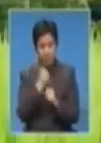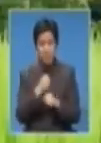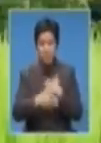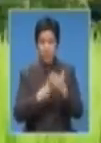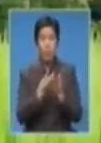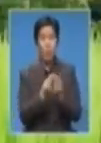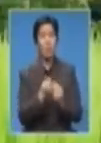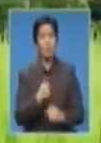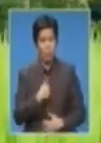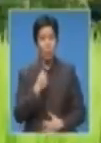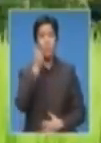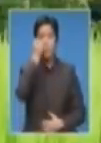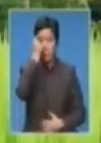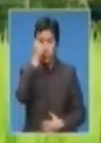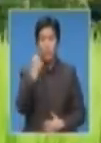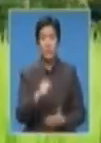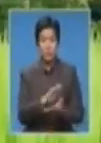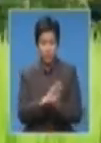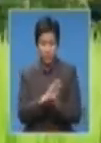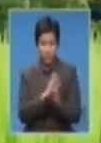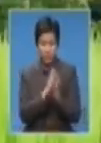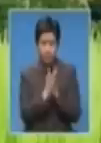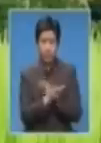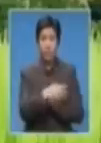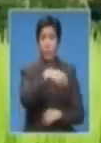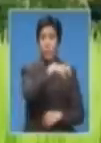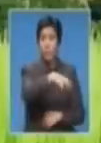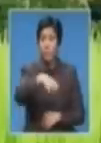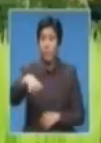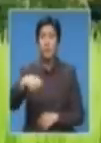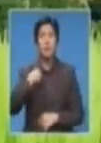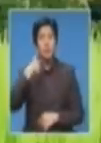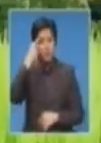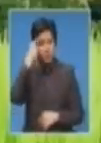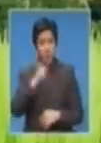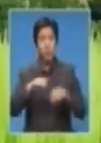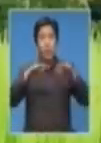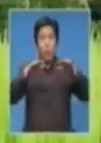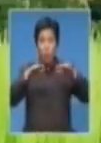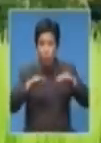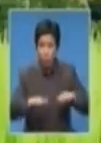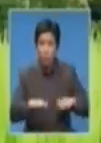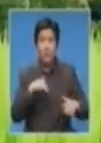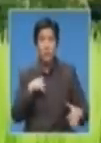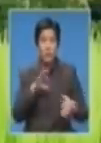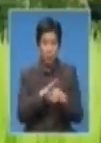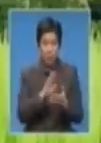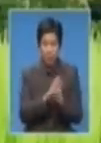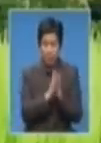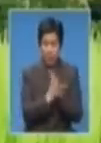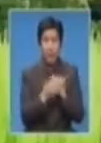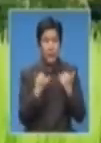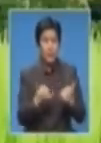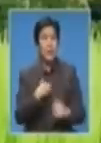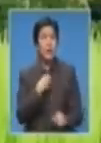นี้ผมเข้าใจดีการจะปฏิรูปการจะลดหน่วยงานลดข้าราชการผมอยากให้ไปทำในขั้นตอนการปฏิรูปนะครับวันนี้ผมอยากให้ทำงาน